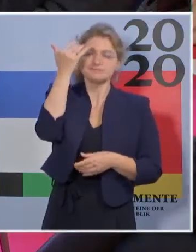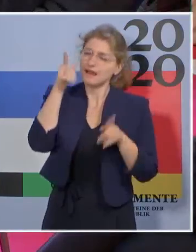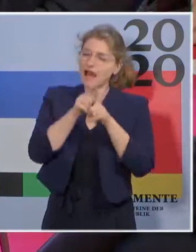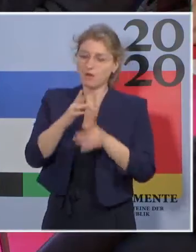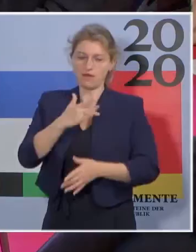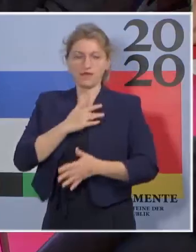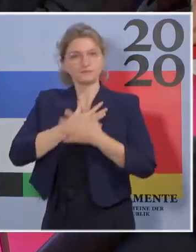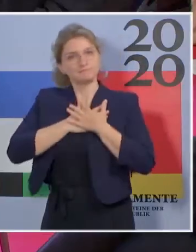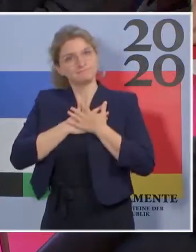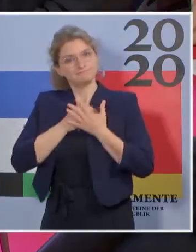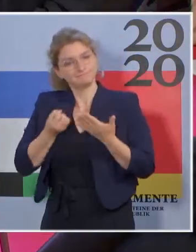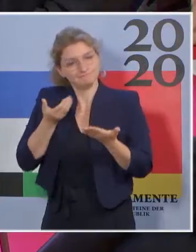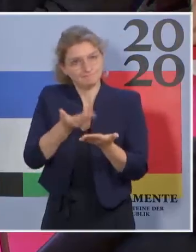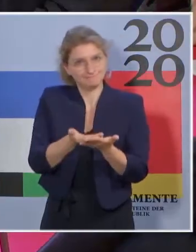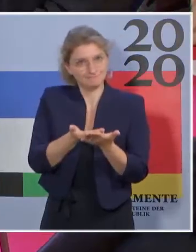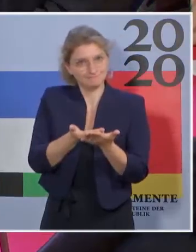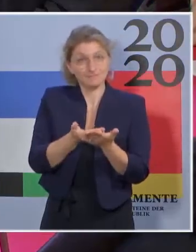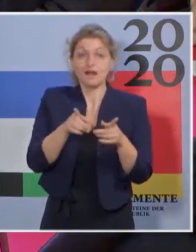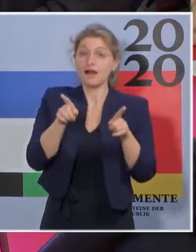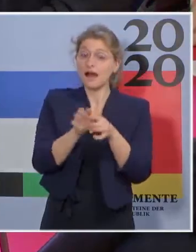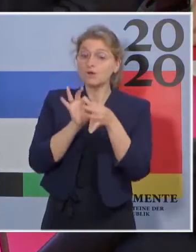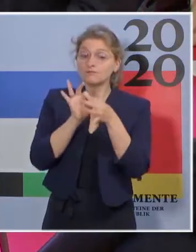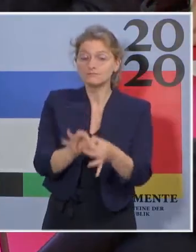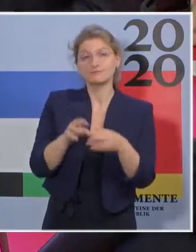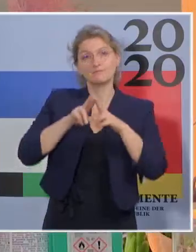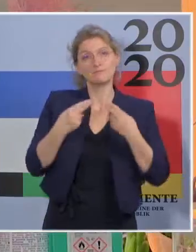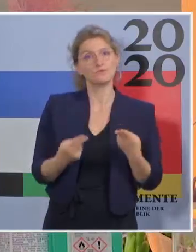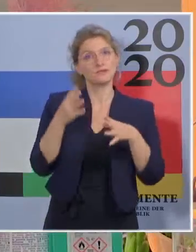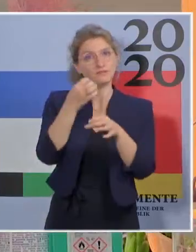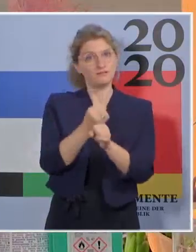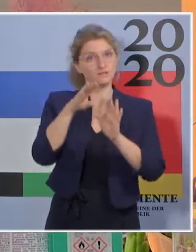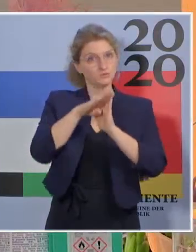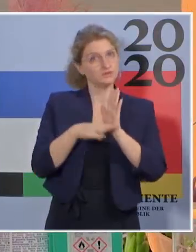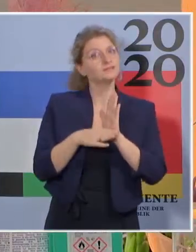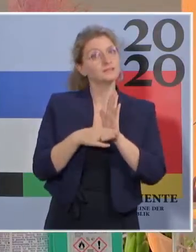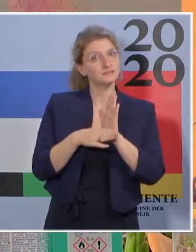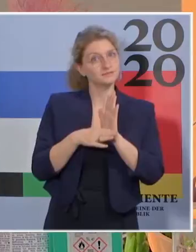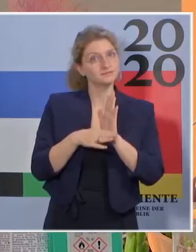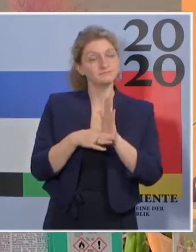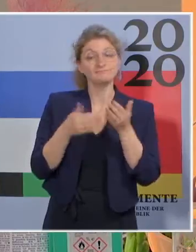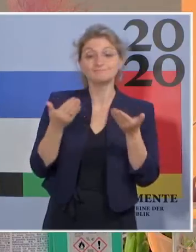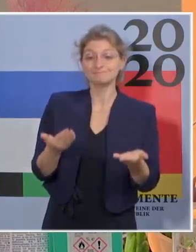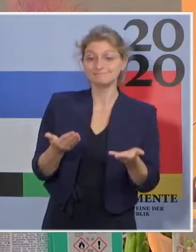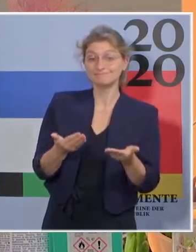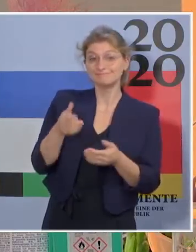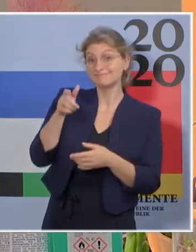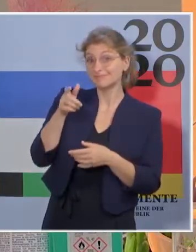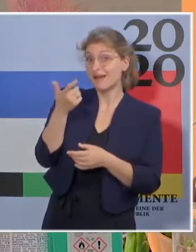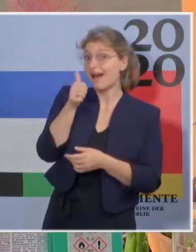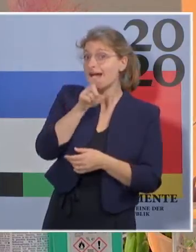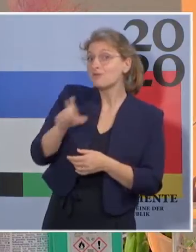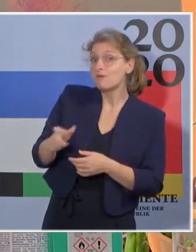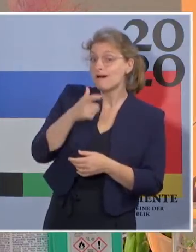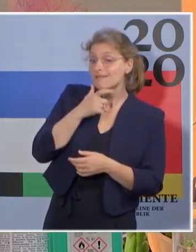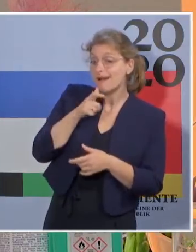Herzensangelegenheit. Das gilt auch für das Bundesverfassungsgesetz. Mögen wir die 100-Jährige weiterhin